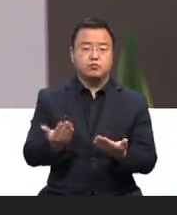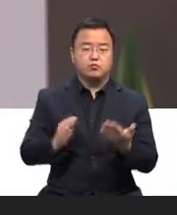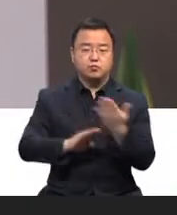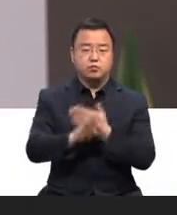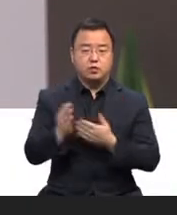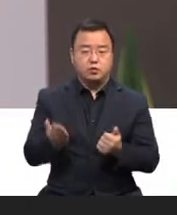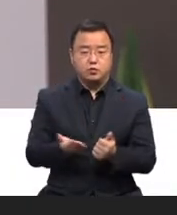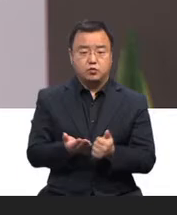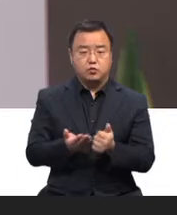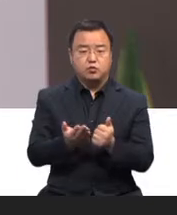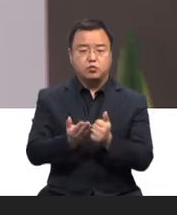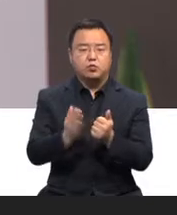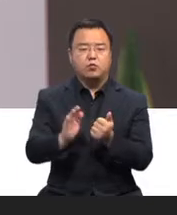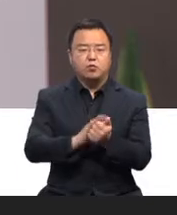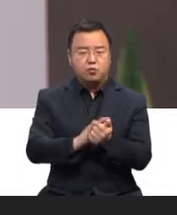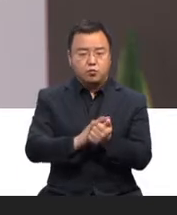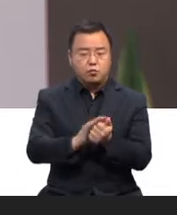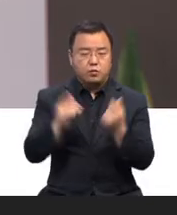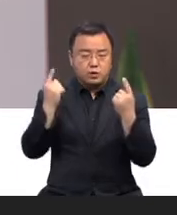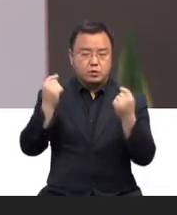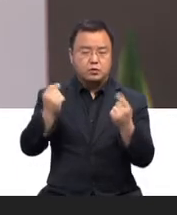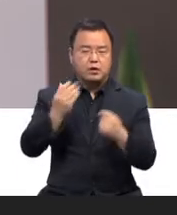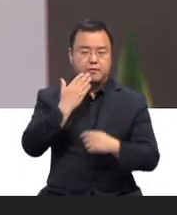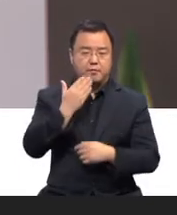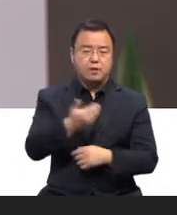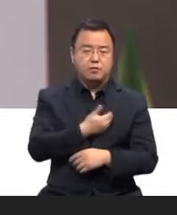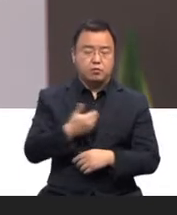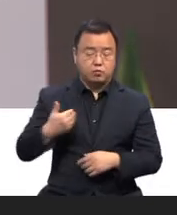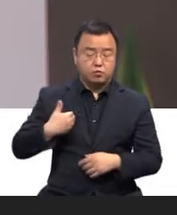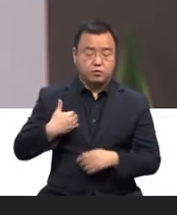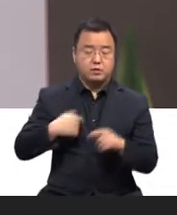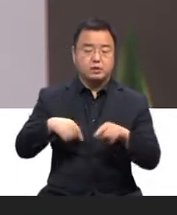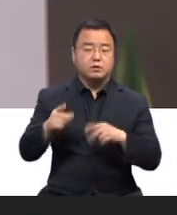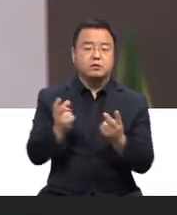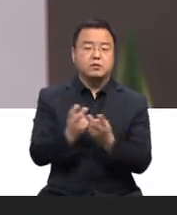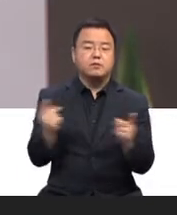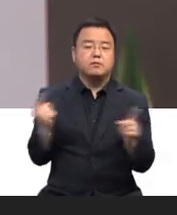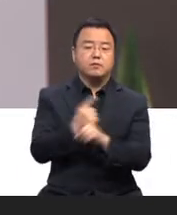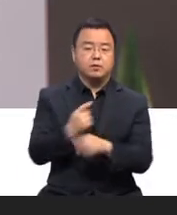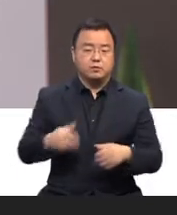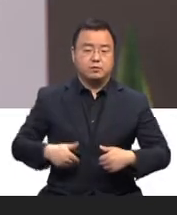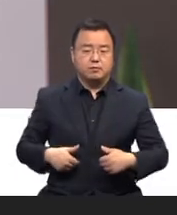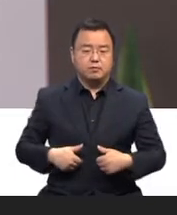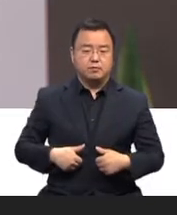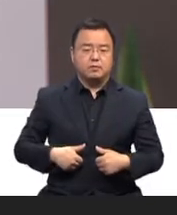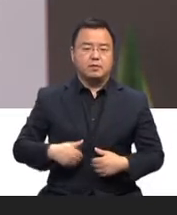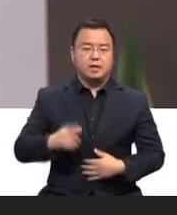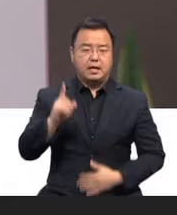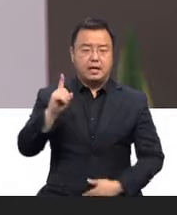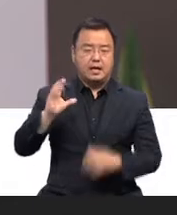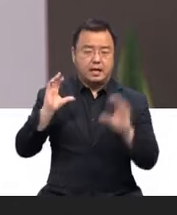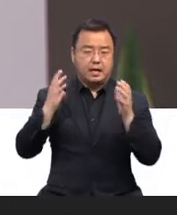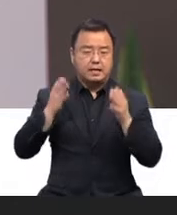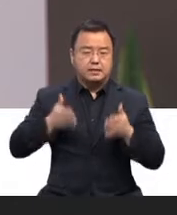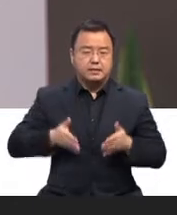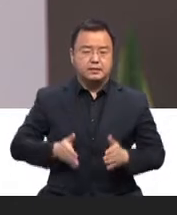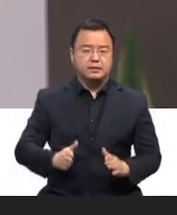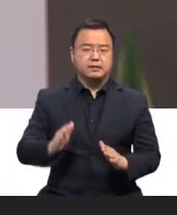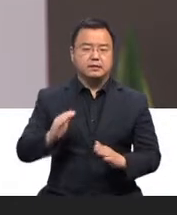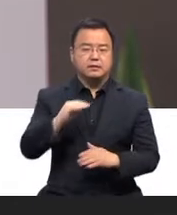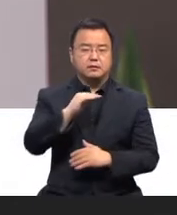지속가능성을 보장해 줄 수 있는 이제 이런 정책 전환의 제어 지겠죠 그러니까 하나의 탄생 을 기준으로 해서 어